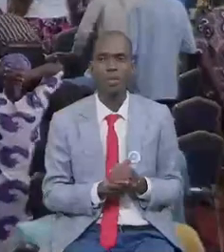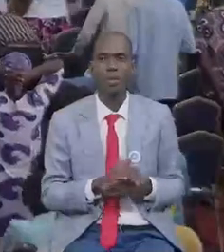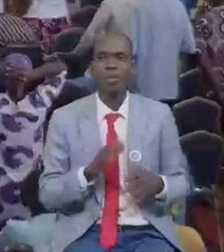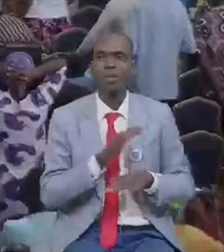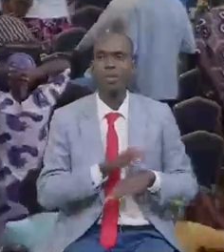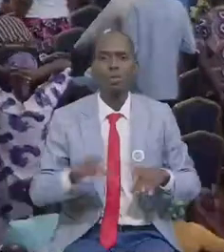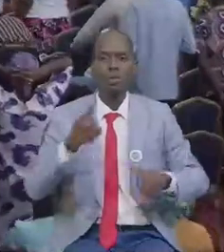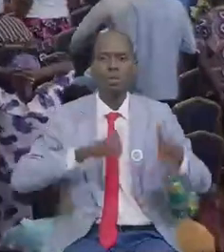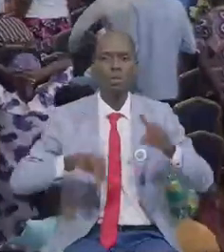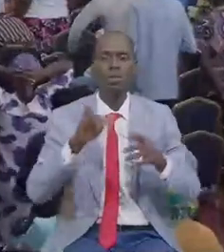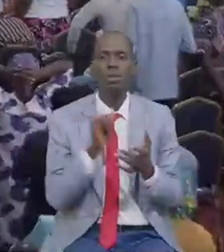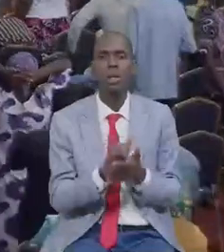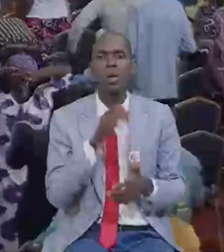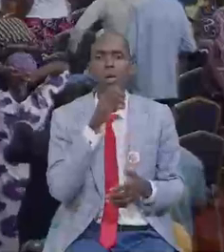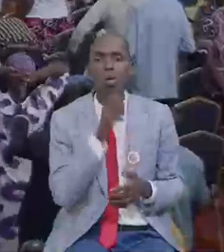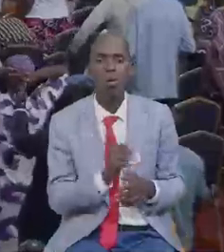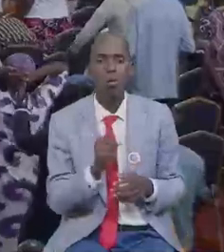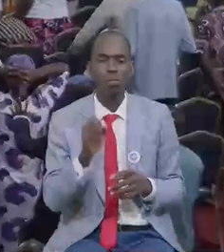Ne chante pas ces anciens chants.